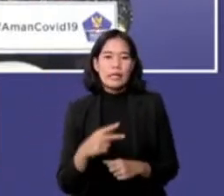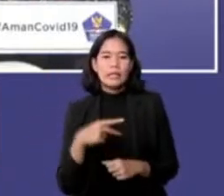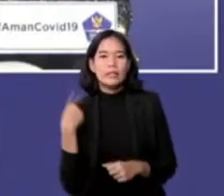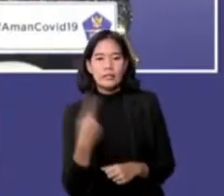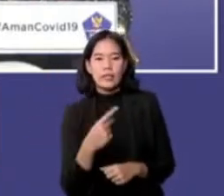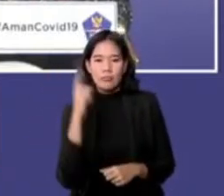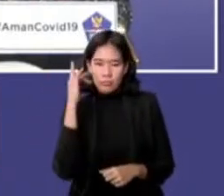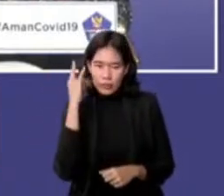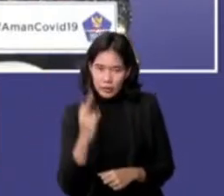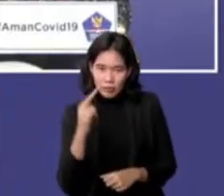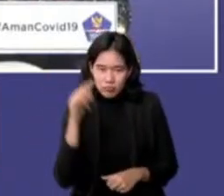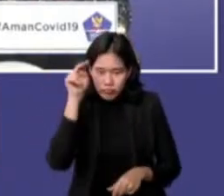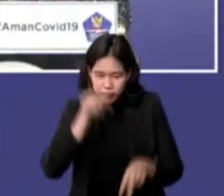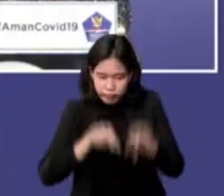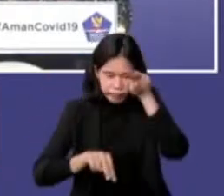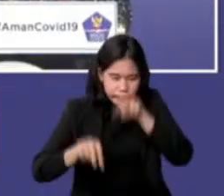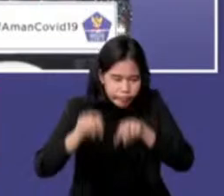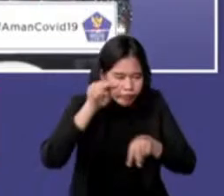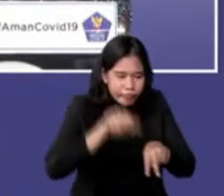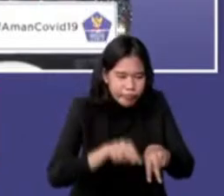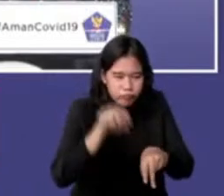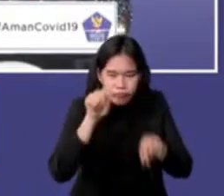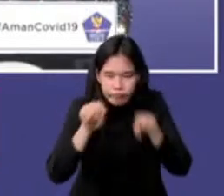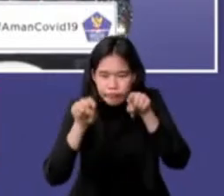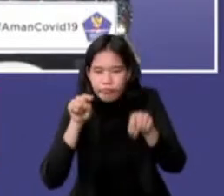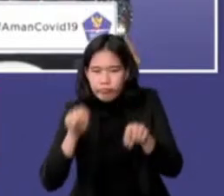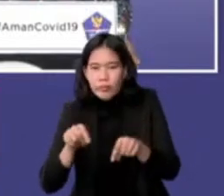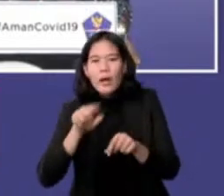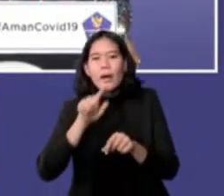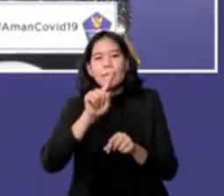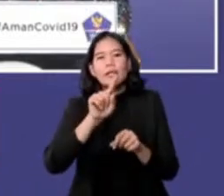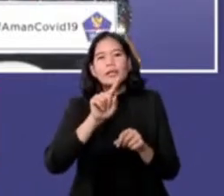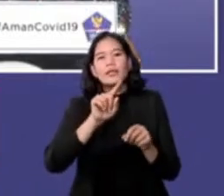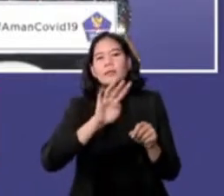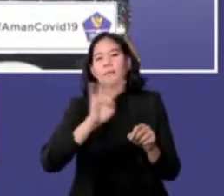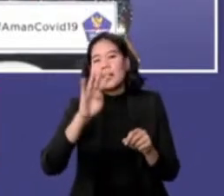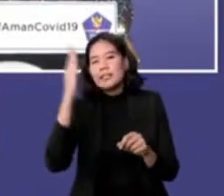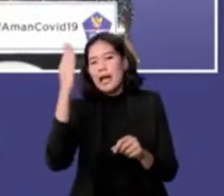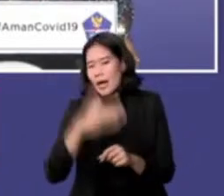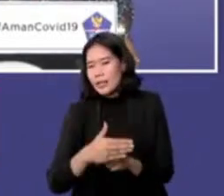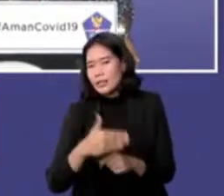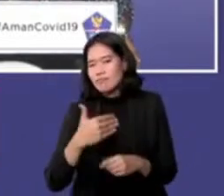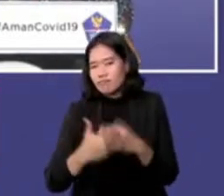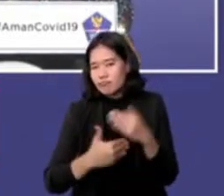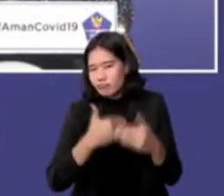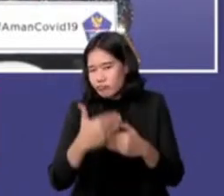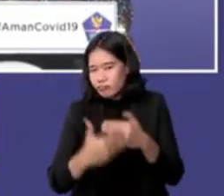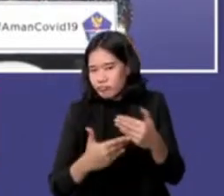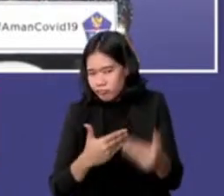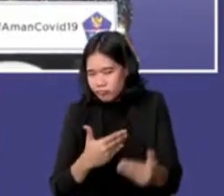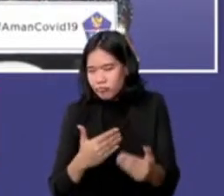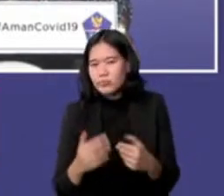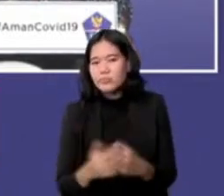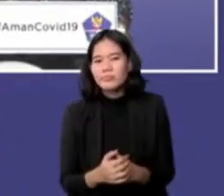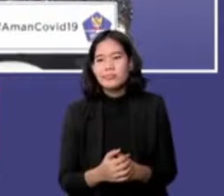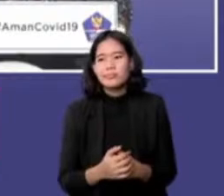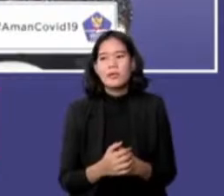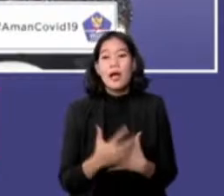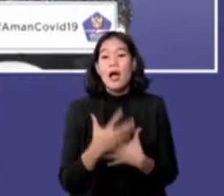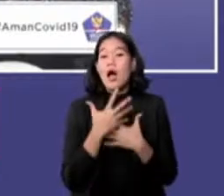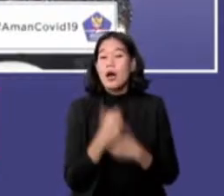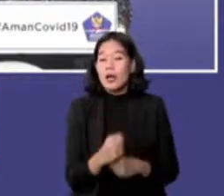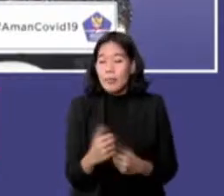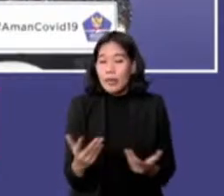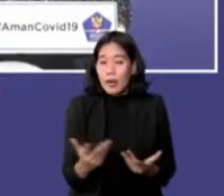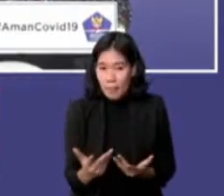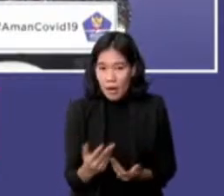kita lakukan tracing, kita lakukan pengamatan selama 14 hari terus-menerus, sehingga diharapkan